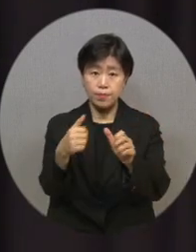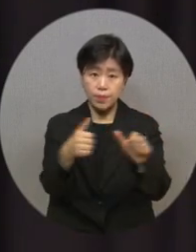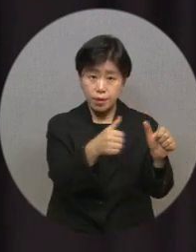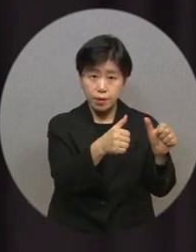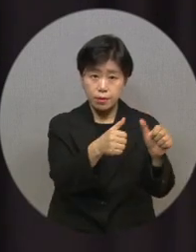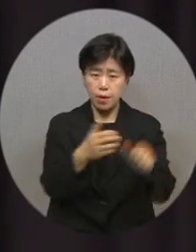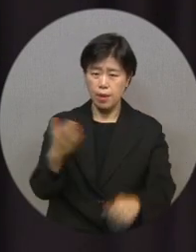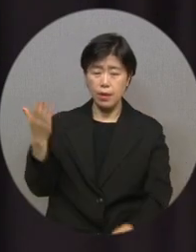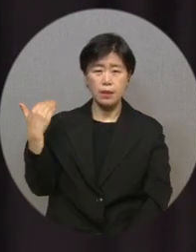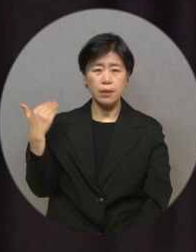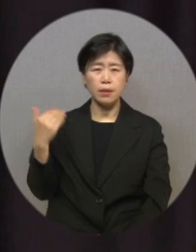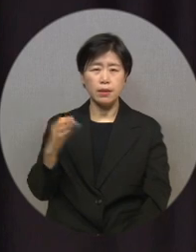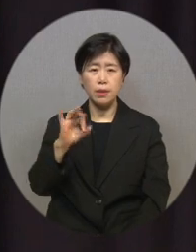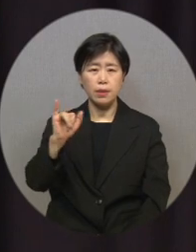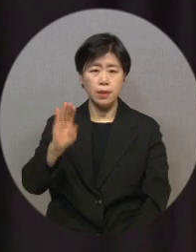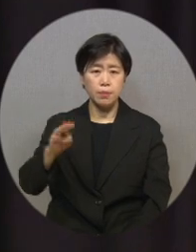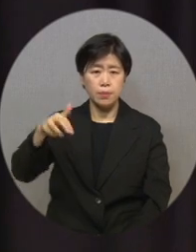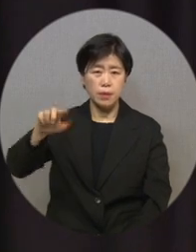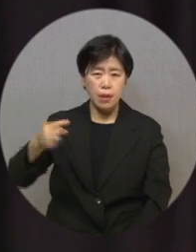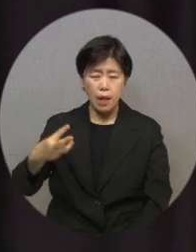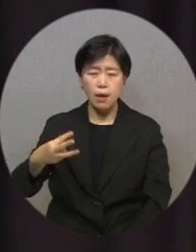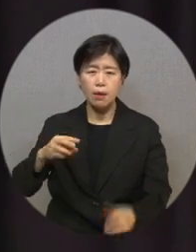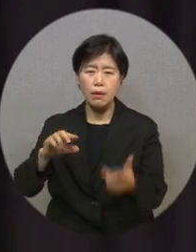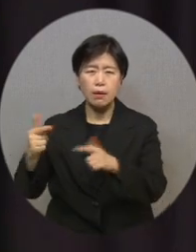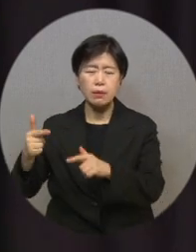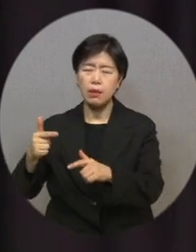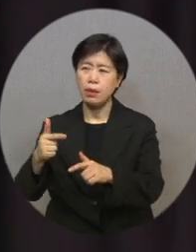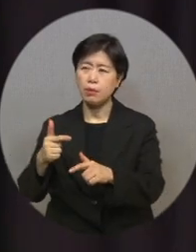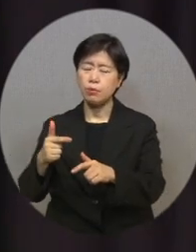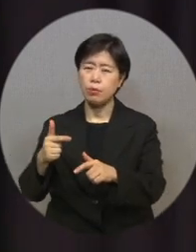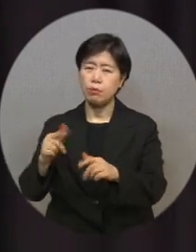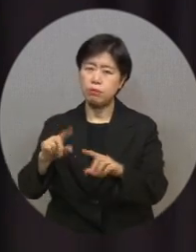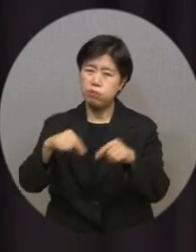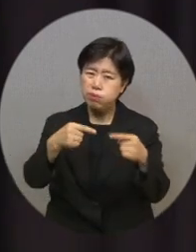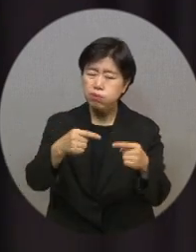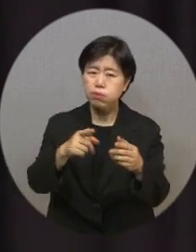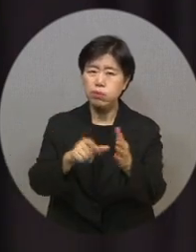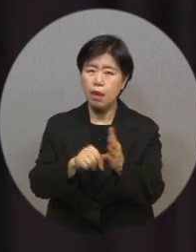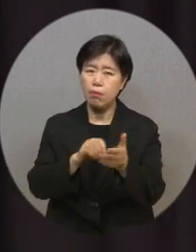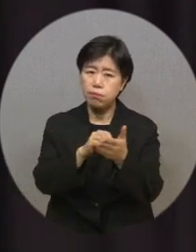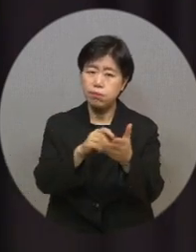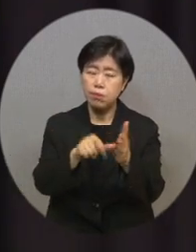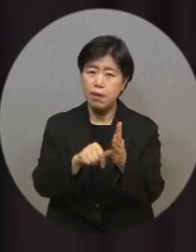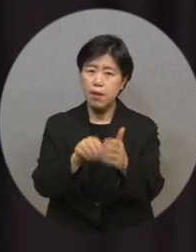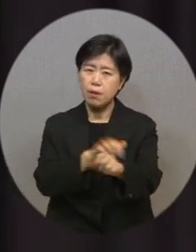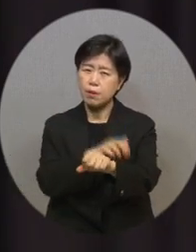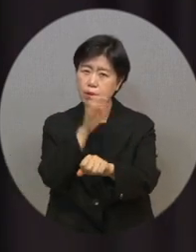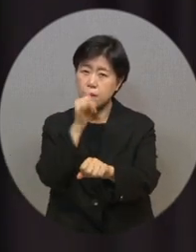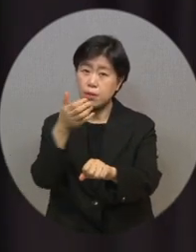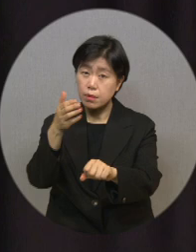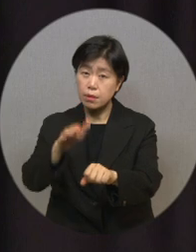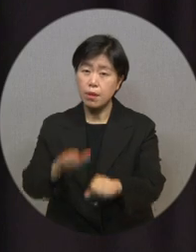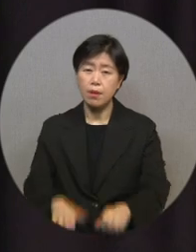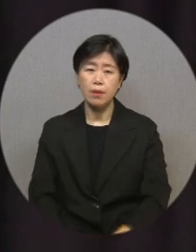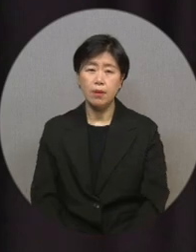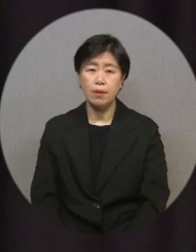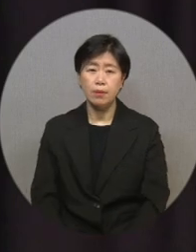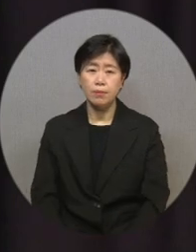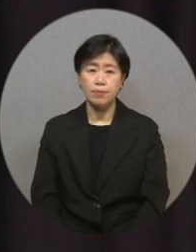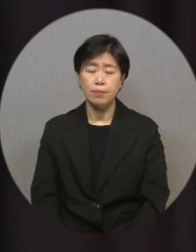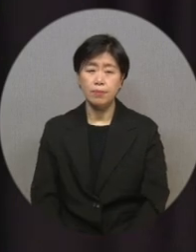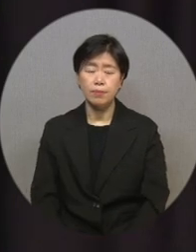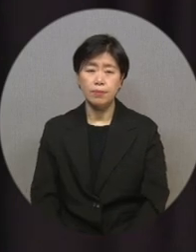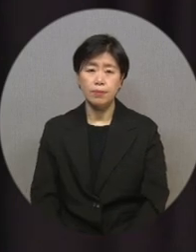입찰이나 이런 걸 통해서 굉장히 번거로운 절차를 통해서 어 비장이 그러니까 비 그 일반 기업들고 경쟁을 했어야 되는데